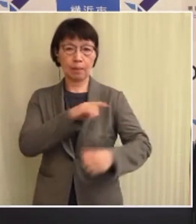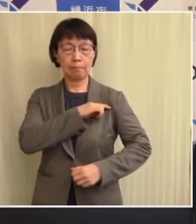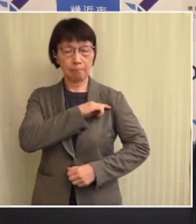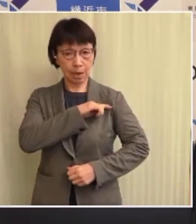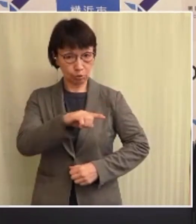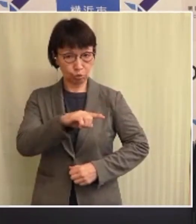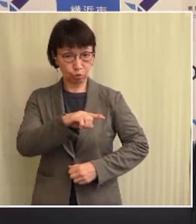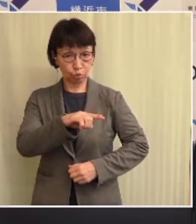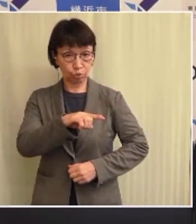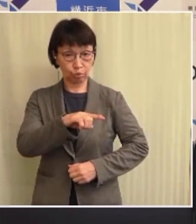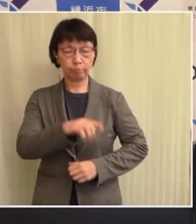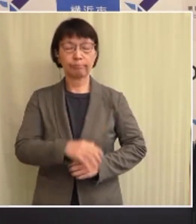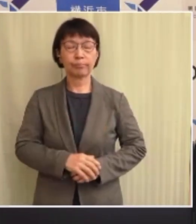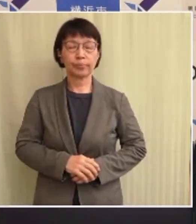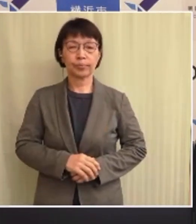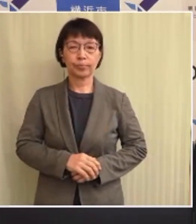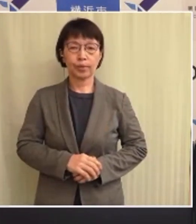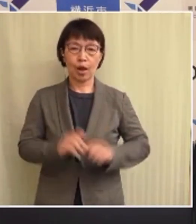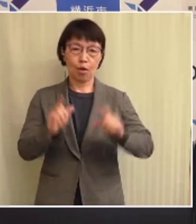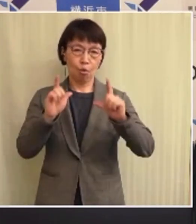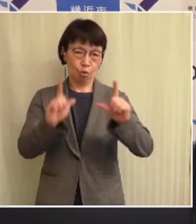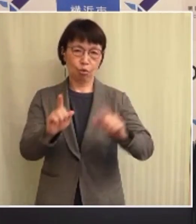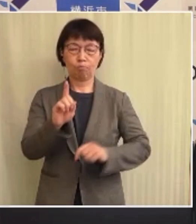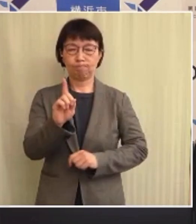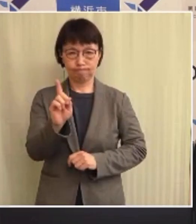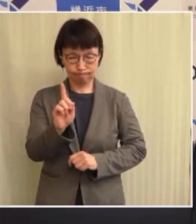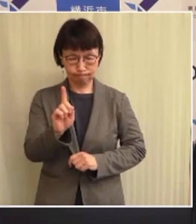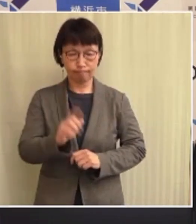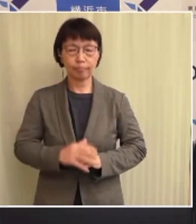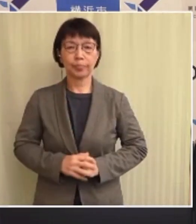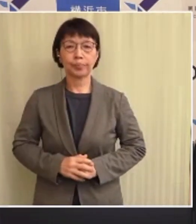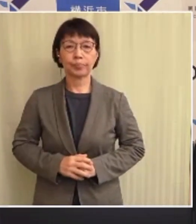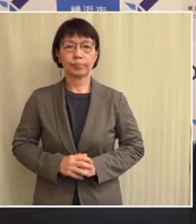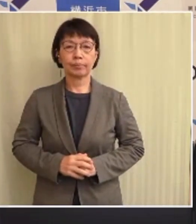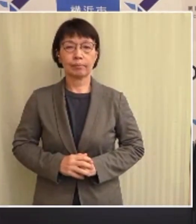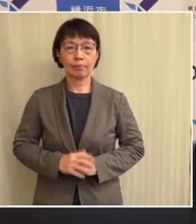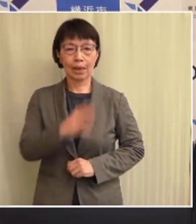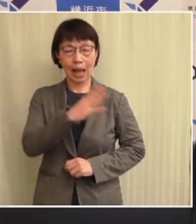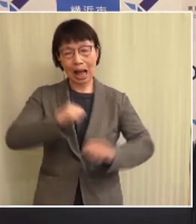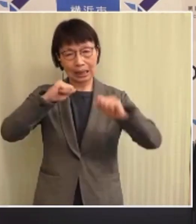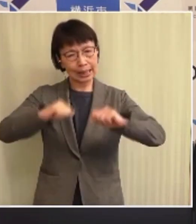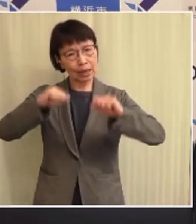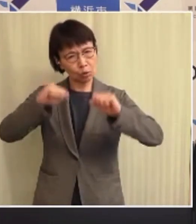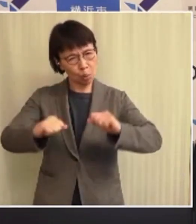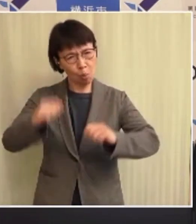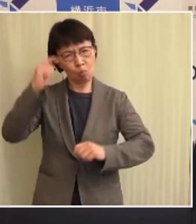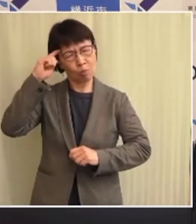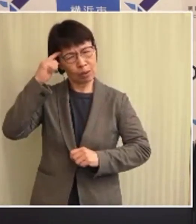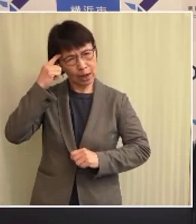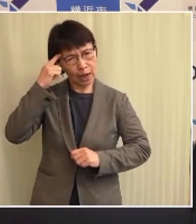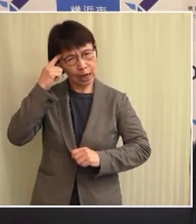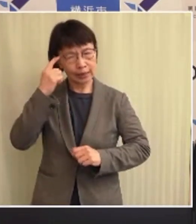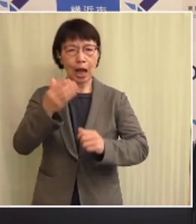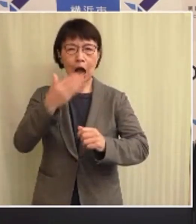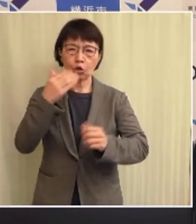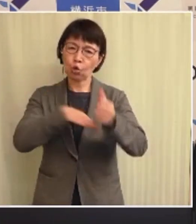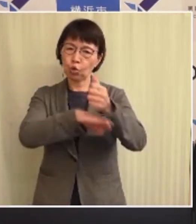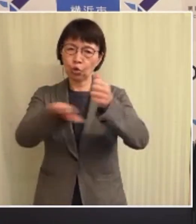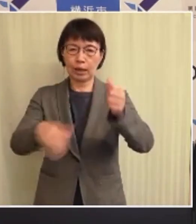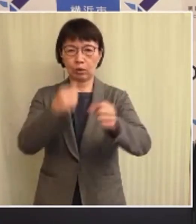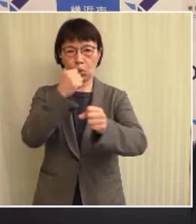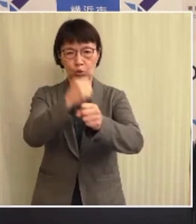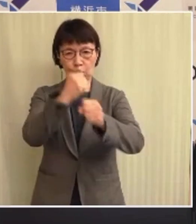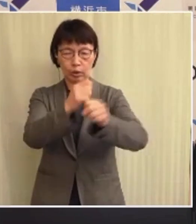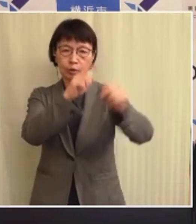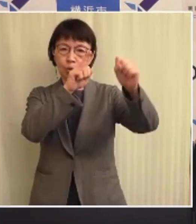ずですね、最初にご報告させていただきたいのは、健康に配慮した、食環境づくり